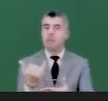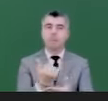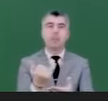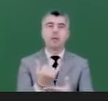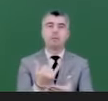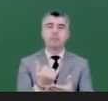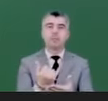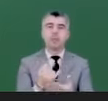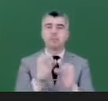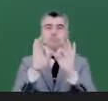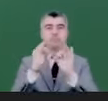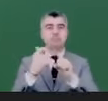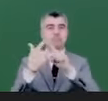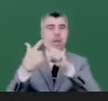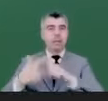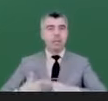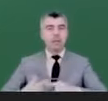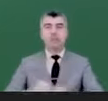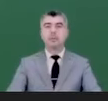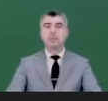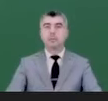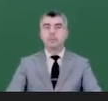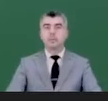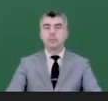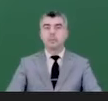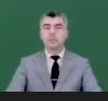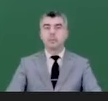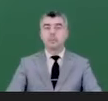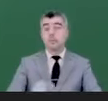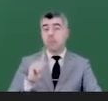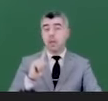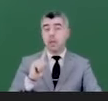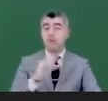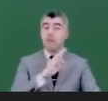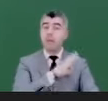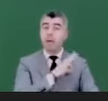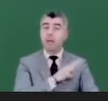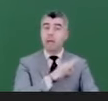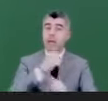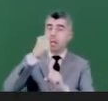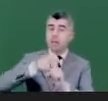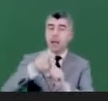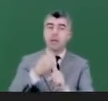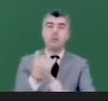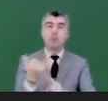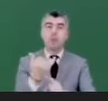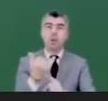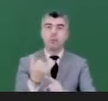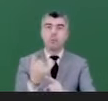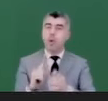جدا من الناحيه الماليه لكن هي ايضا مفيده لاقرار اصلاحات مهمه